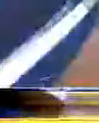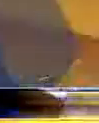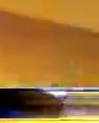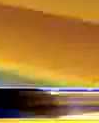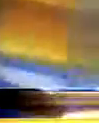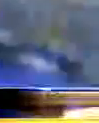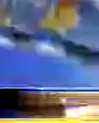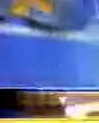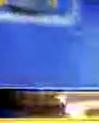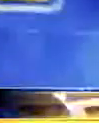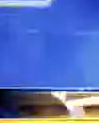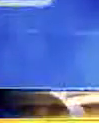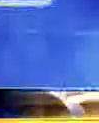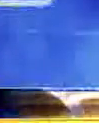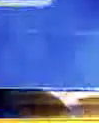er